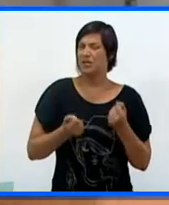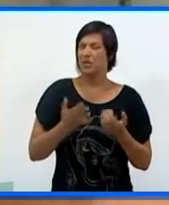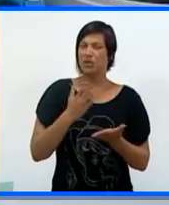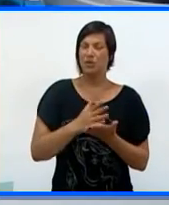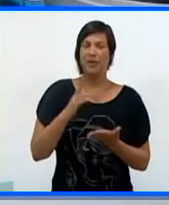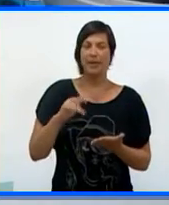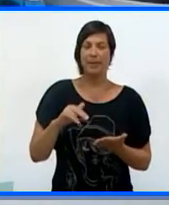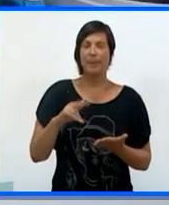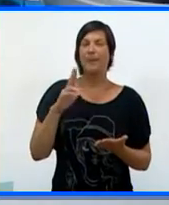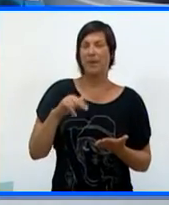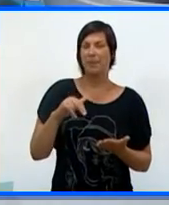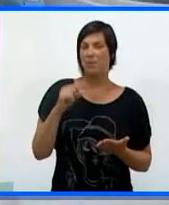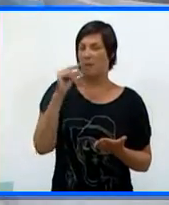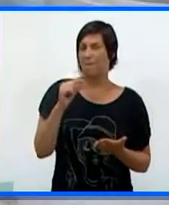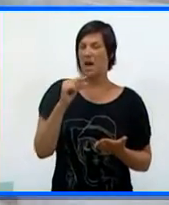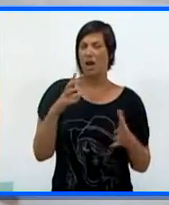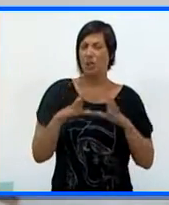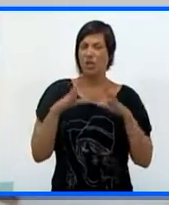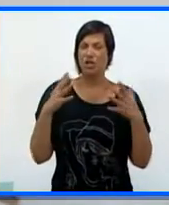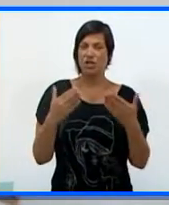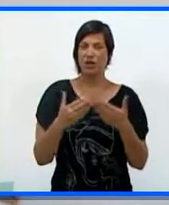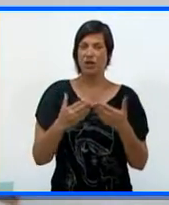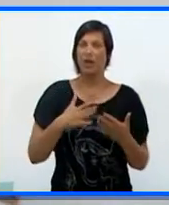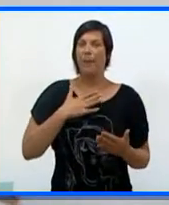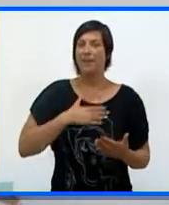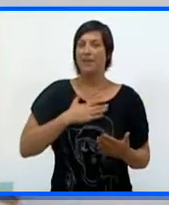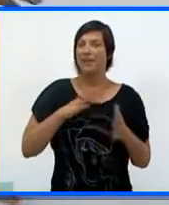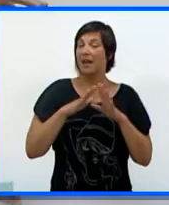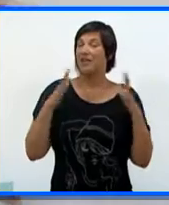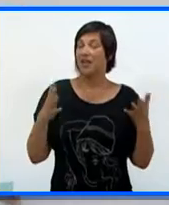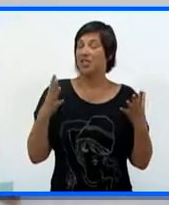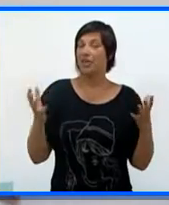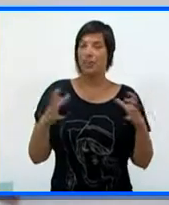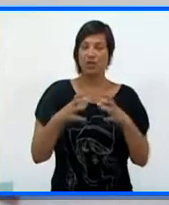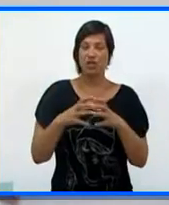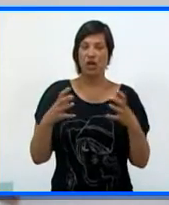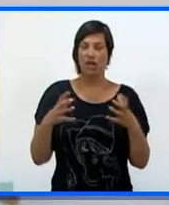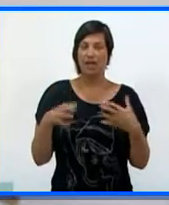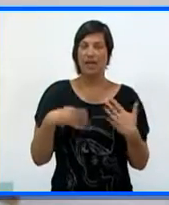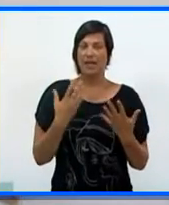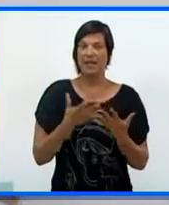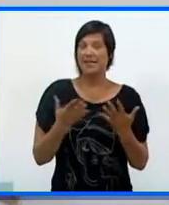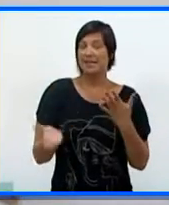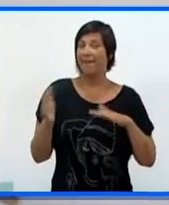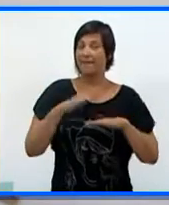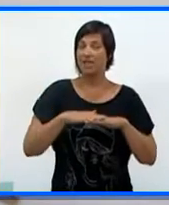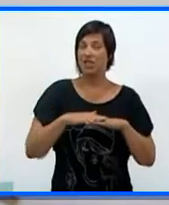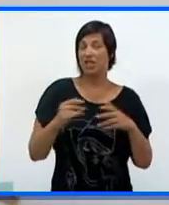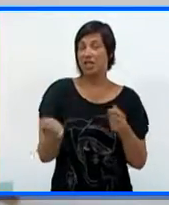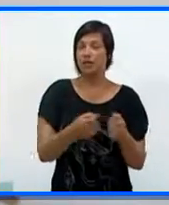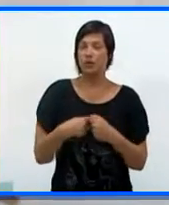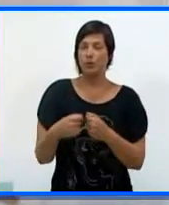uvijek. Prvo, mi imamo ovu malu prostoriju. Mi bi htjeli da imamo malo veće prostorije i tako da se malo više družimo,